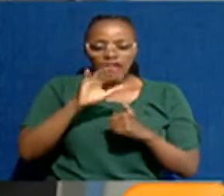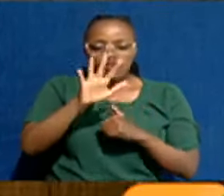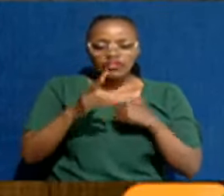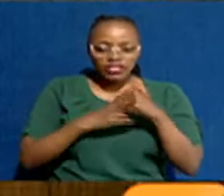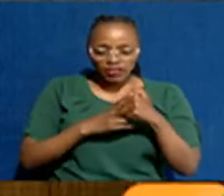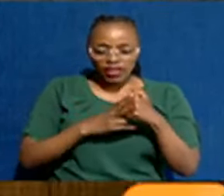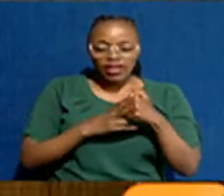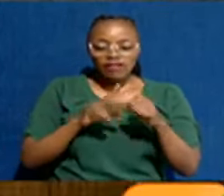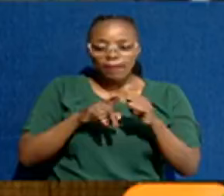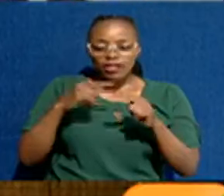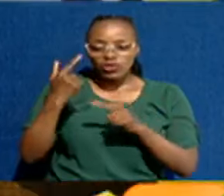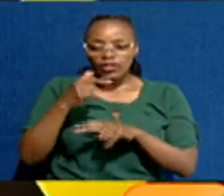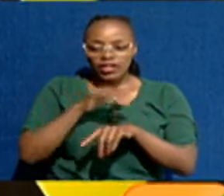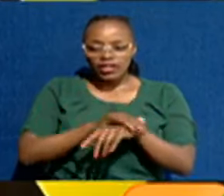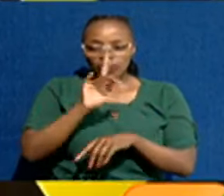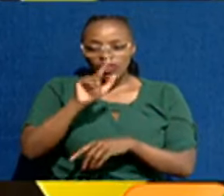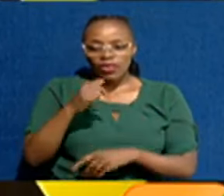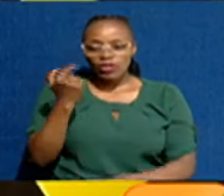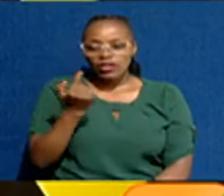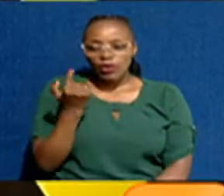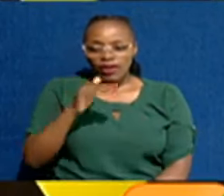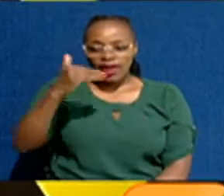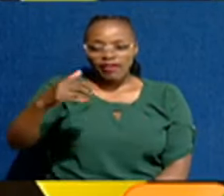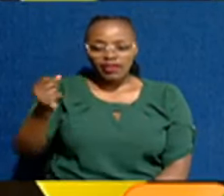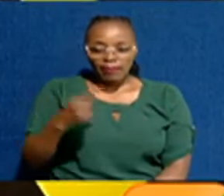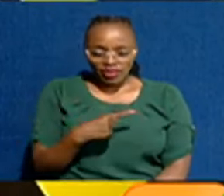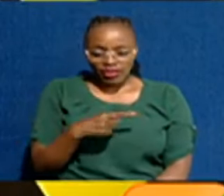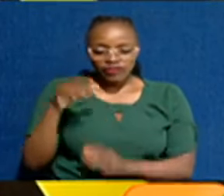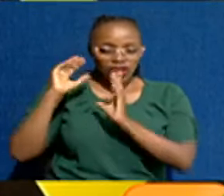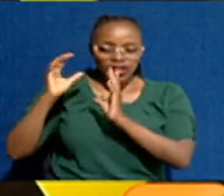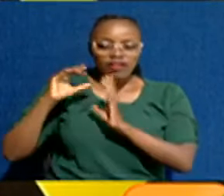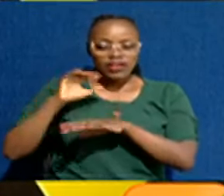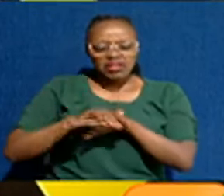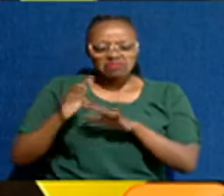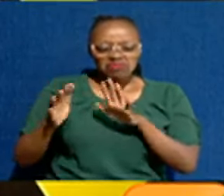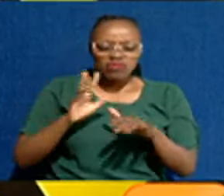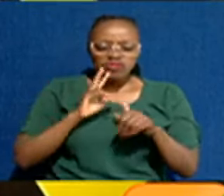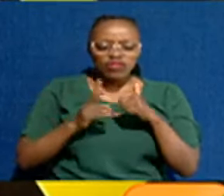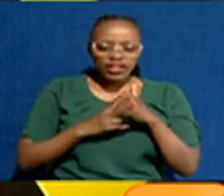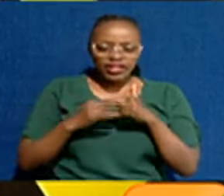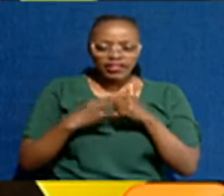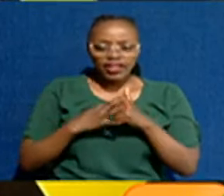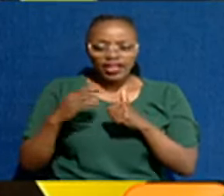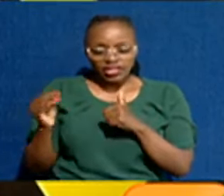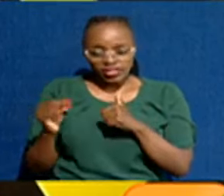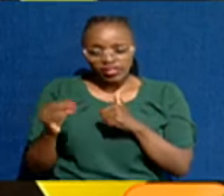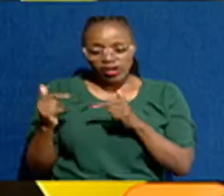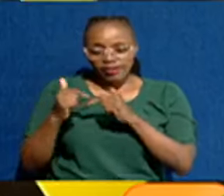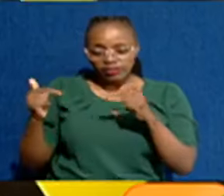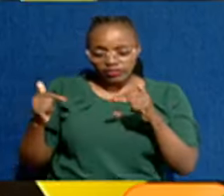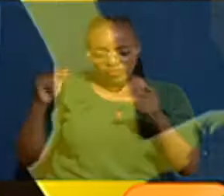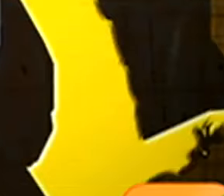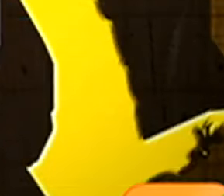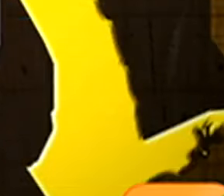1,857 pints but collects only 1,000 pints monthly. Kilifi collects an average of 780 against a target